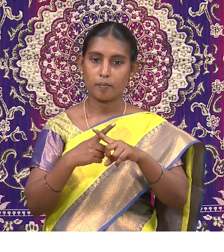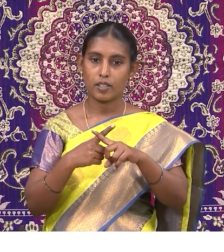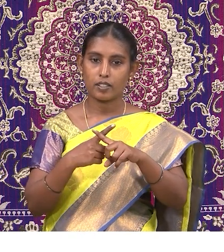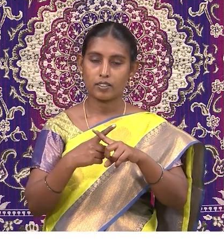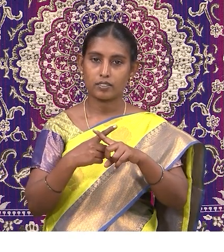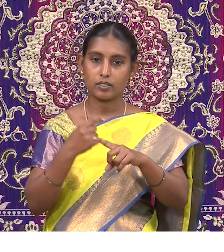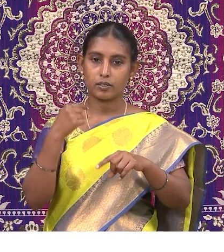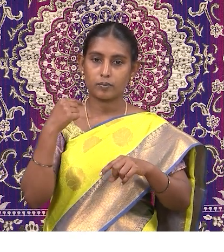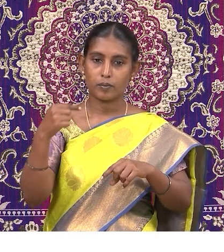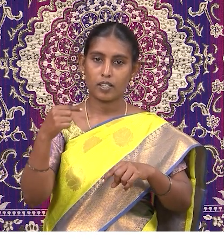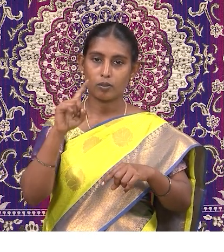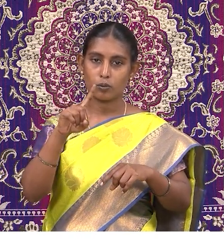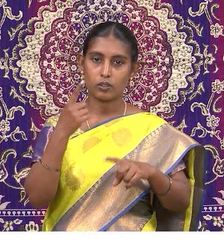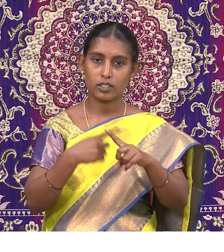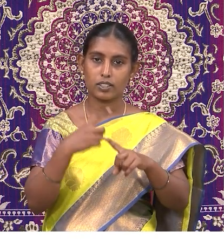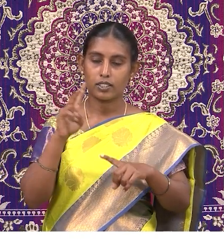2x² + 3/2 × 2 - 1/2 = 0.